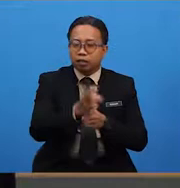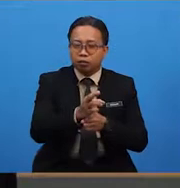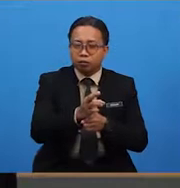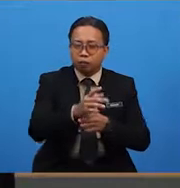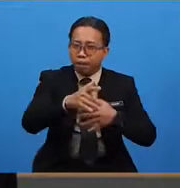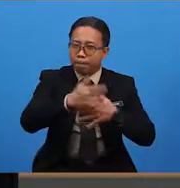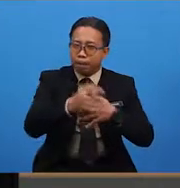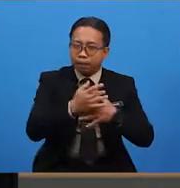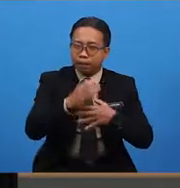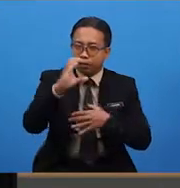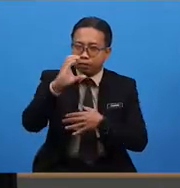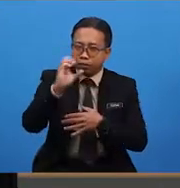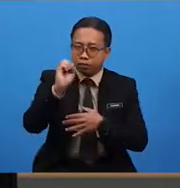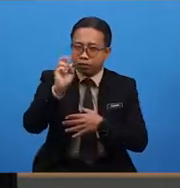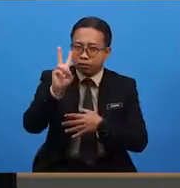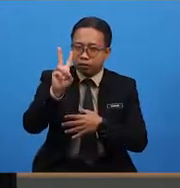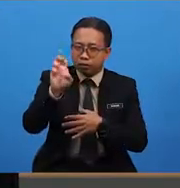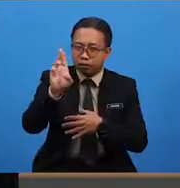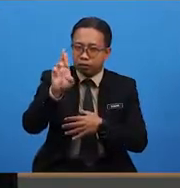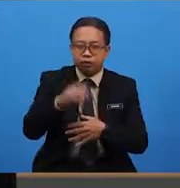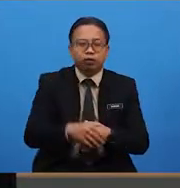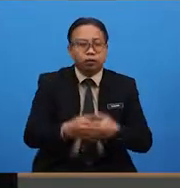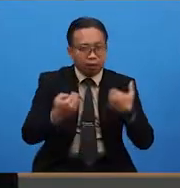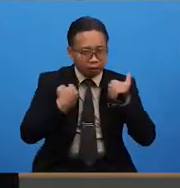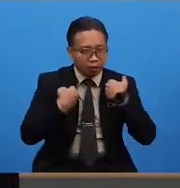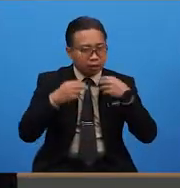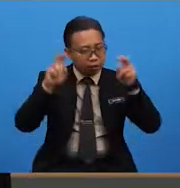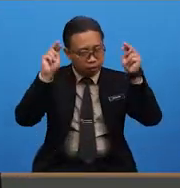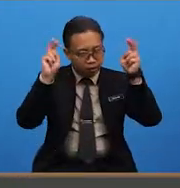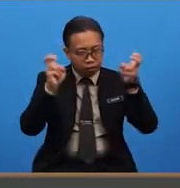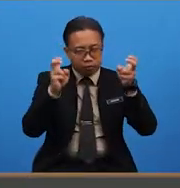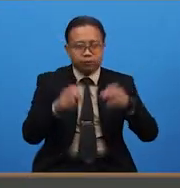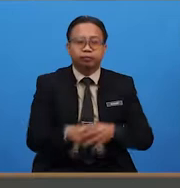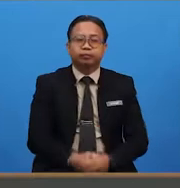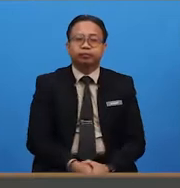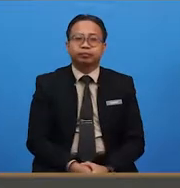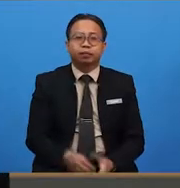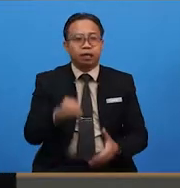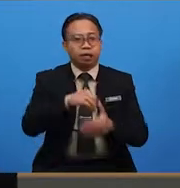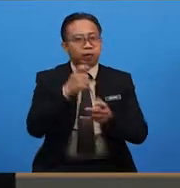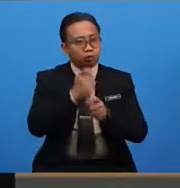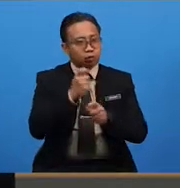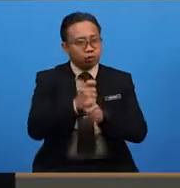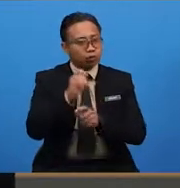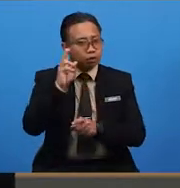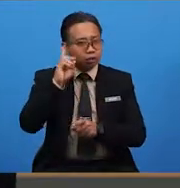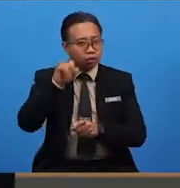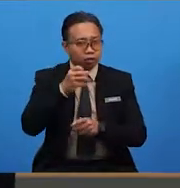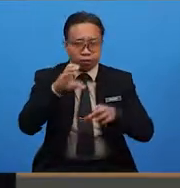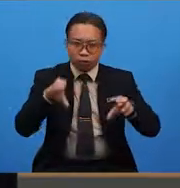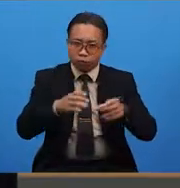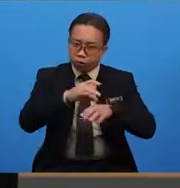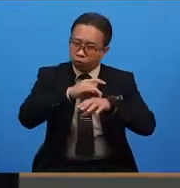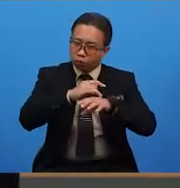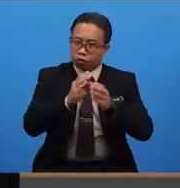sebagai kabel juga ada tema itu kain jadi dalam tugas Candi jam menghasilkan kulit